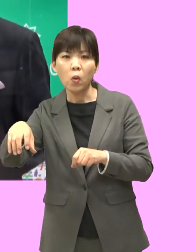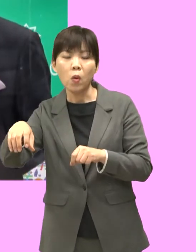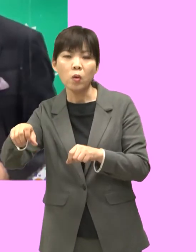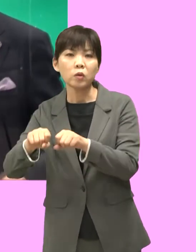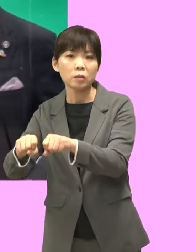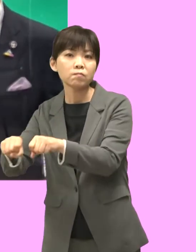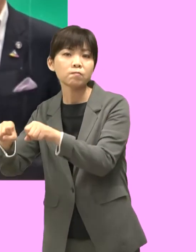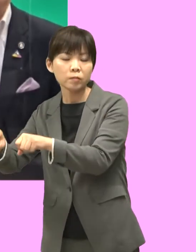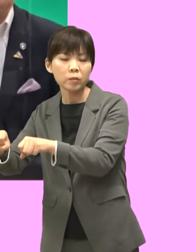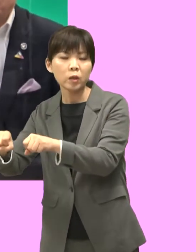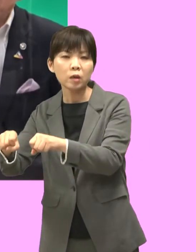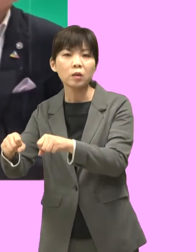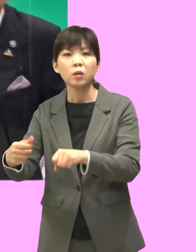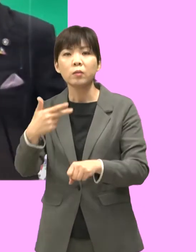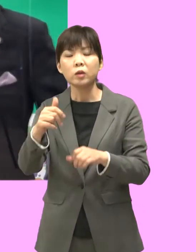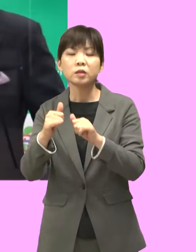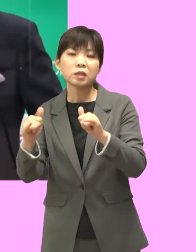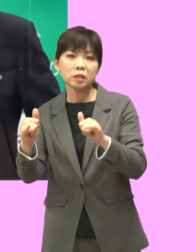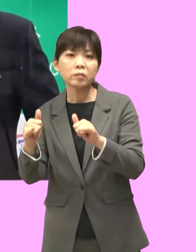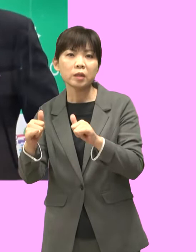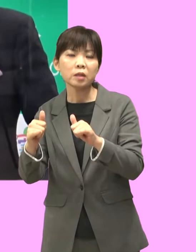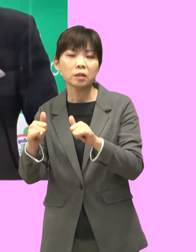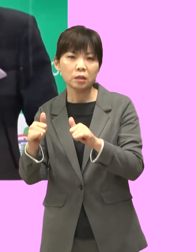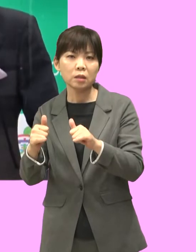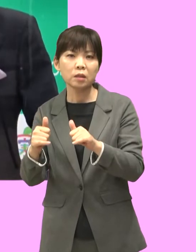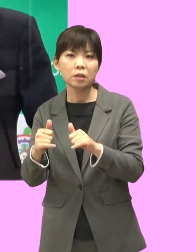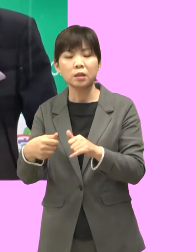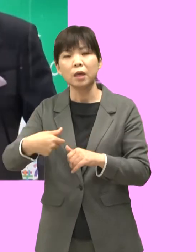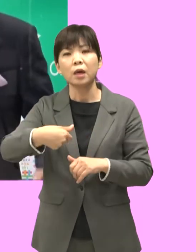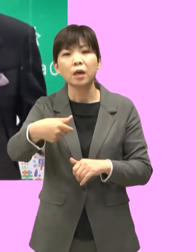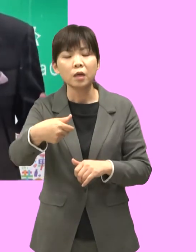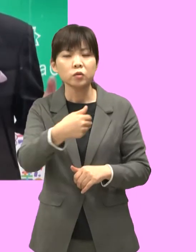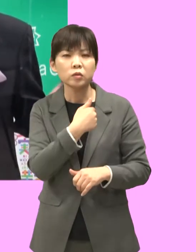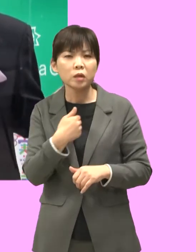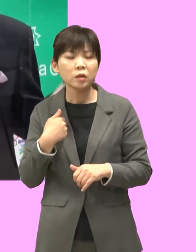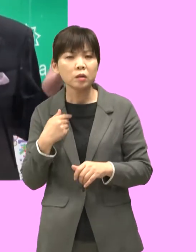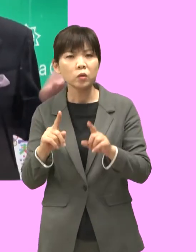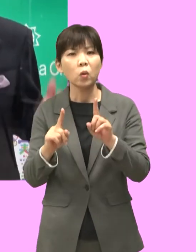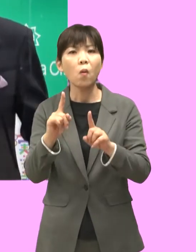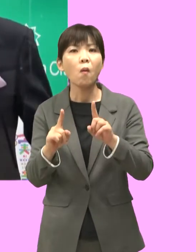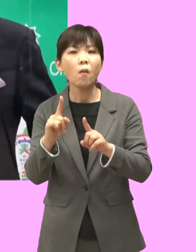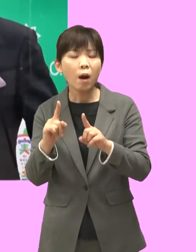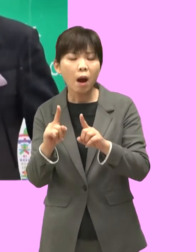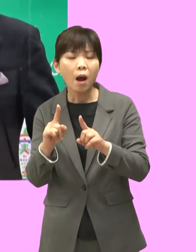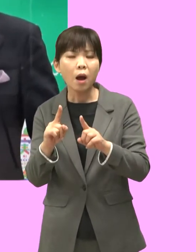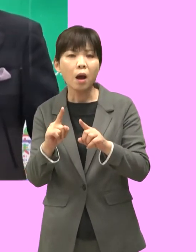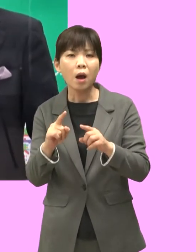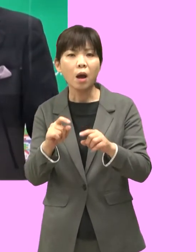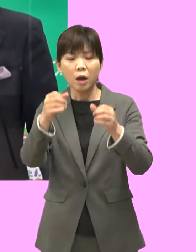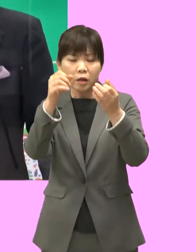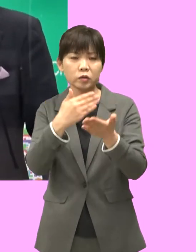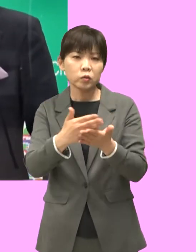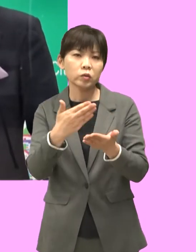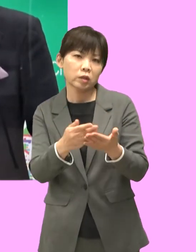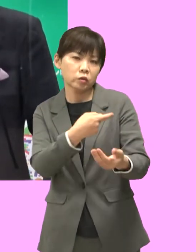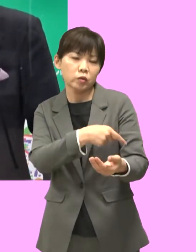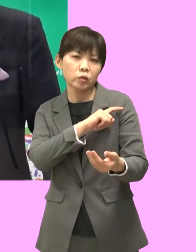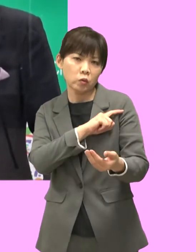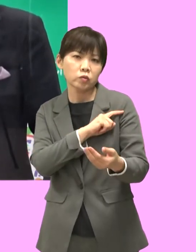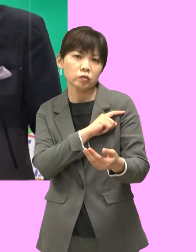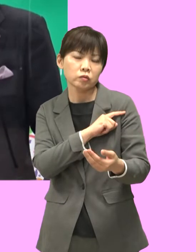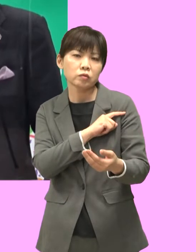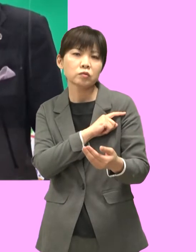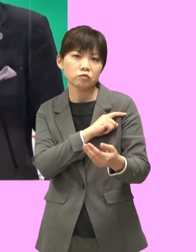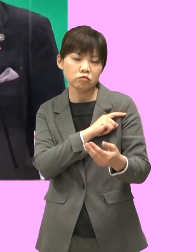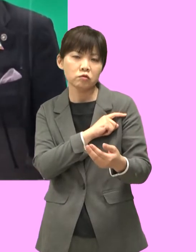とかですね、いろんなことを工夫しながら除雪力全体をやっぱり高めていく必要があるというふうに思います